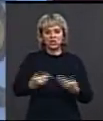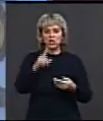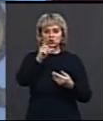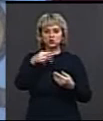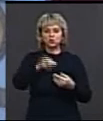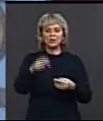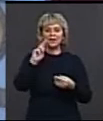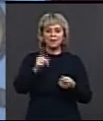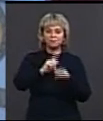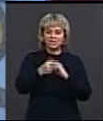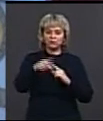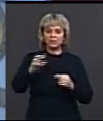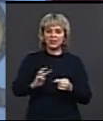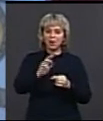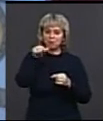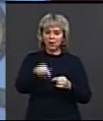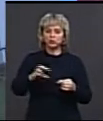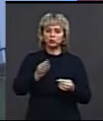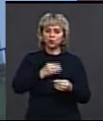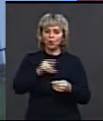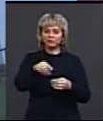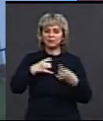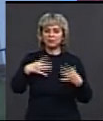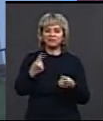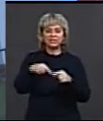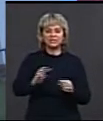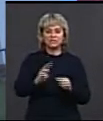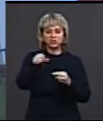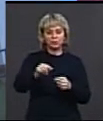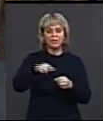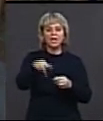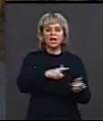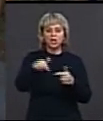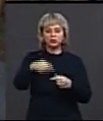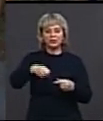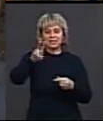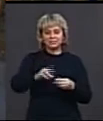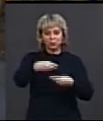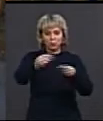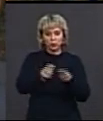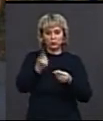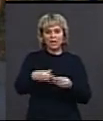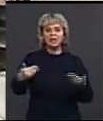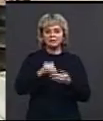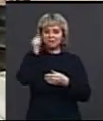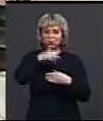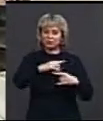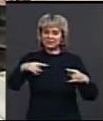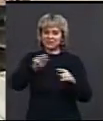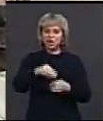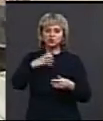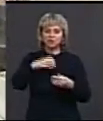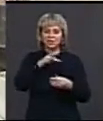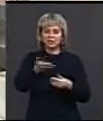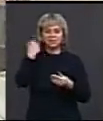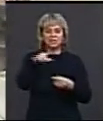переводе с калмыцкого лампада – духовный праздник. В этот день зажигают лампадки и готовят национальные блюда. На новогоднем столе, как и сотни